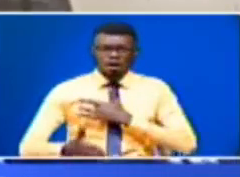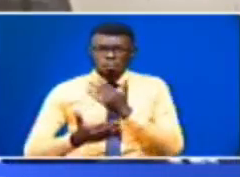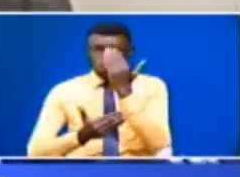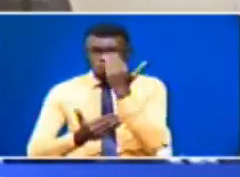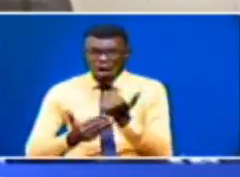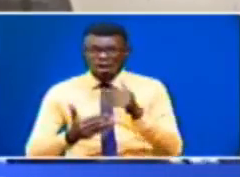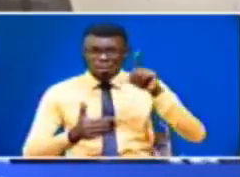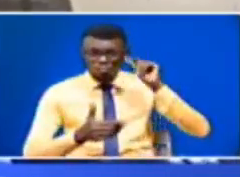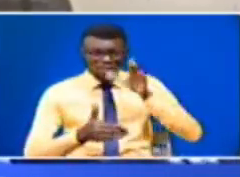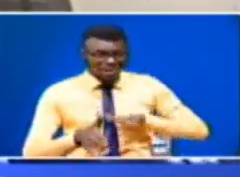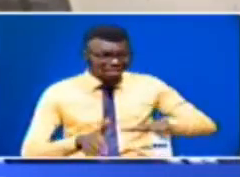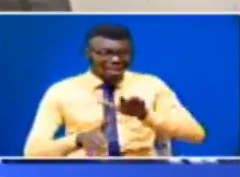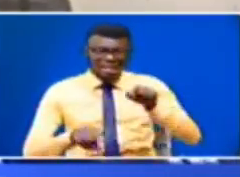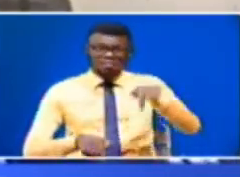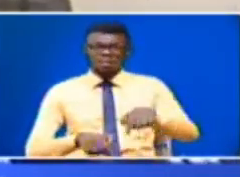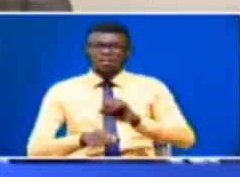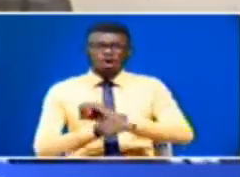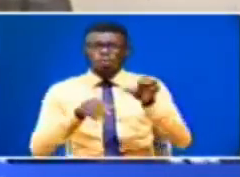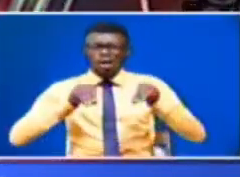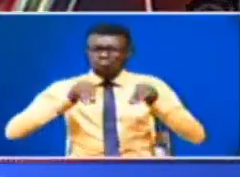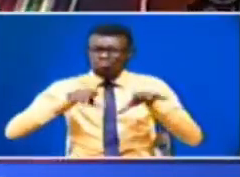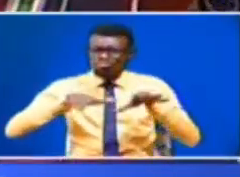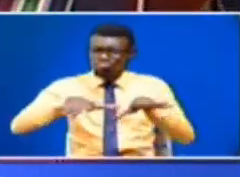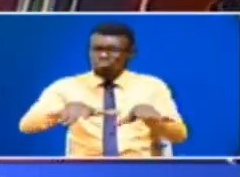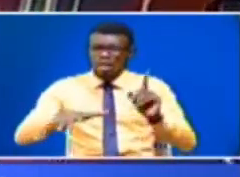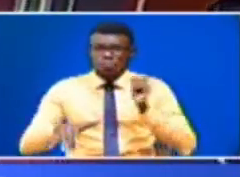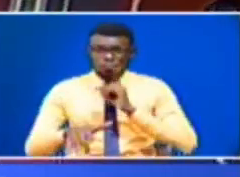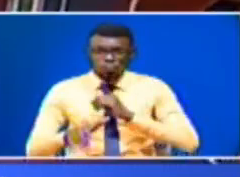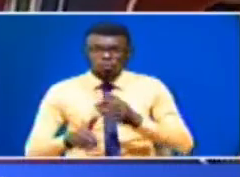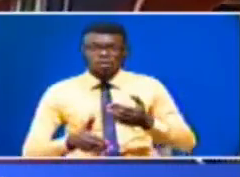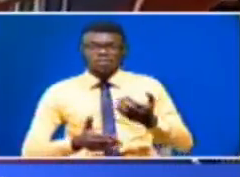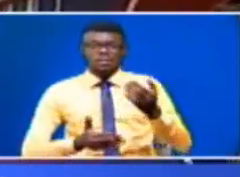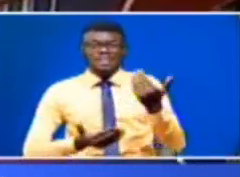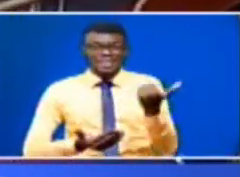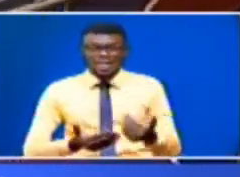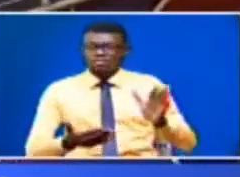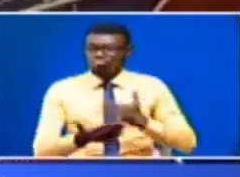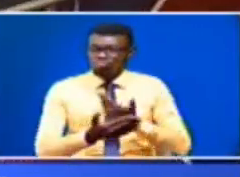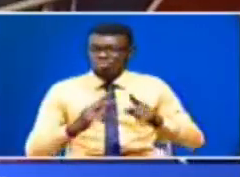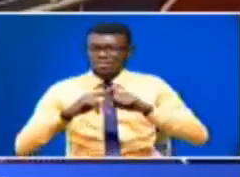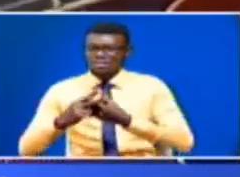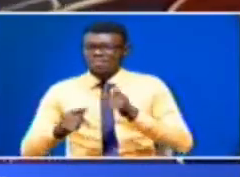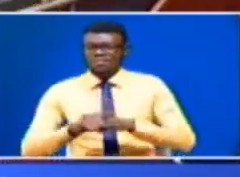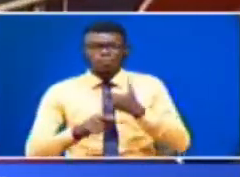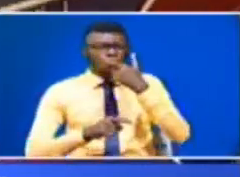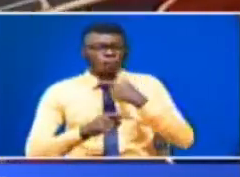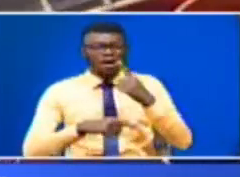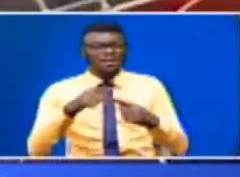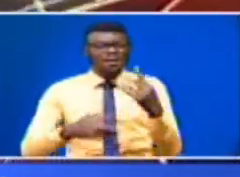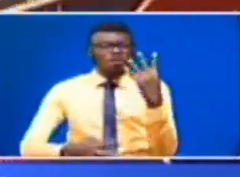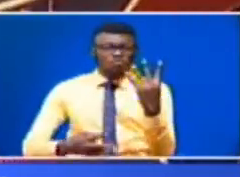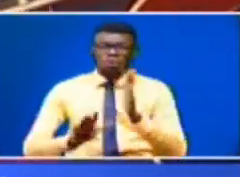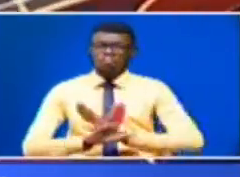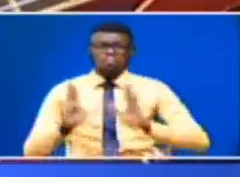nao hapa Mombasa Korona imekuwa hotspot. Mtoto huyu ameanza kuimba akiwa na umri wa miaka 4 pekee,